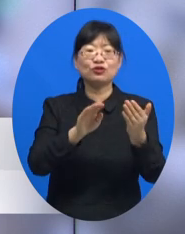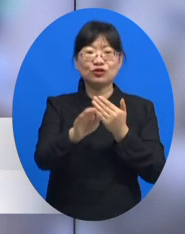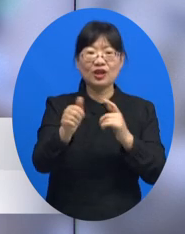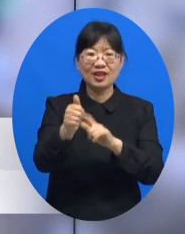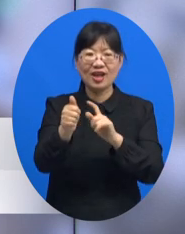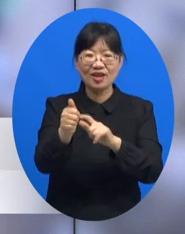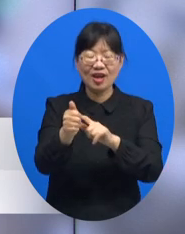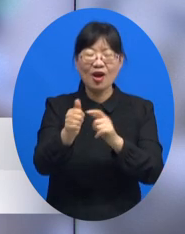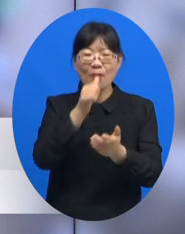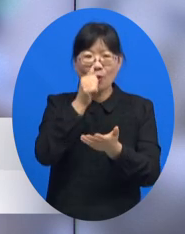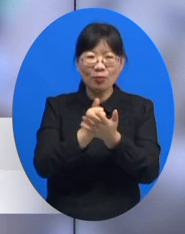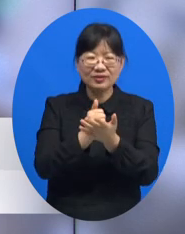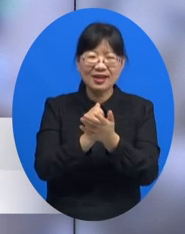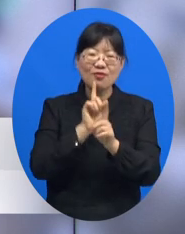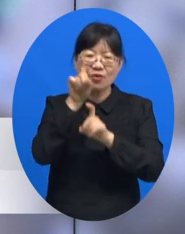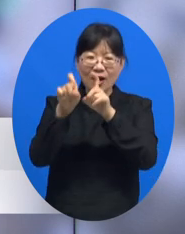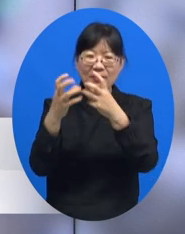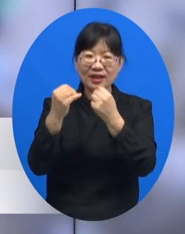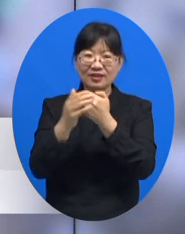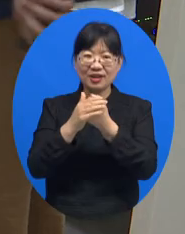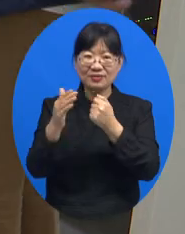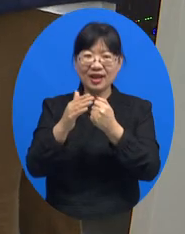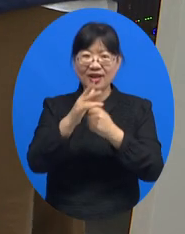걷어붙였습니다. 앵커 리포트입니다.